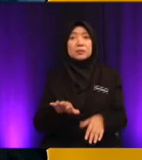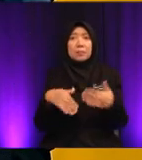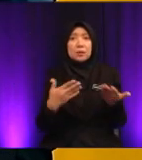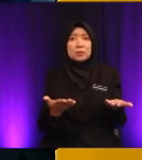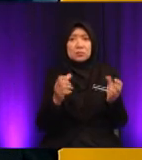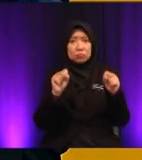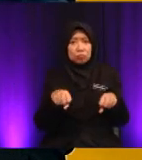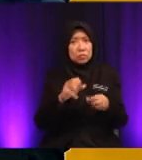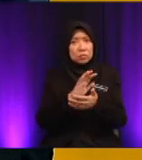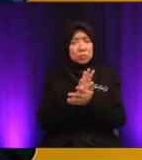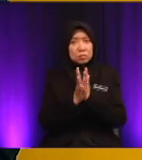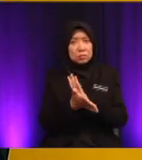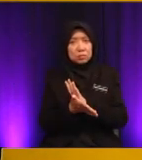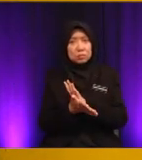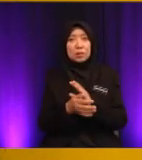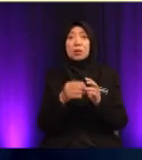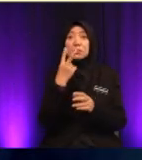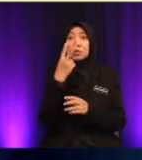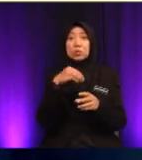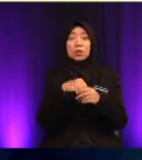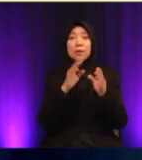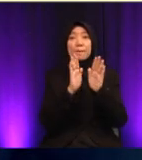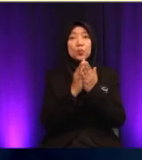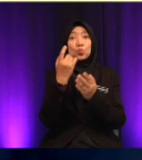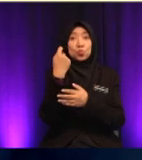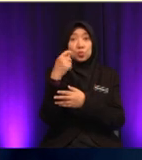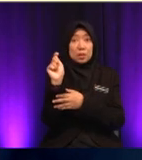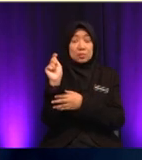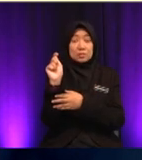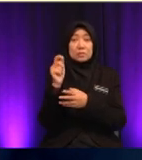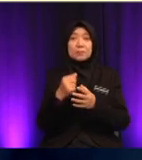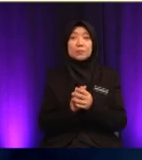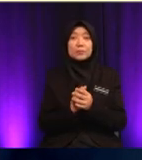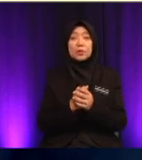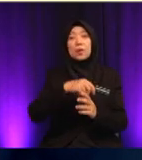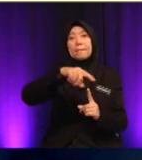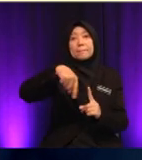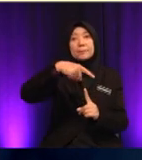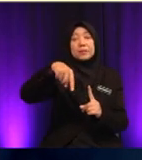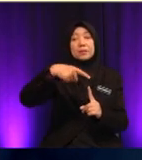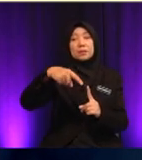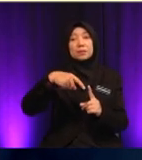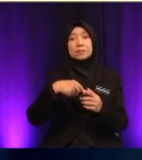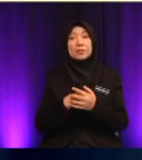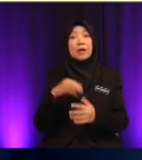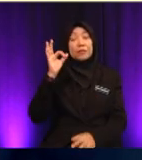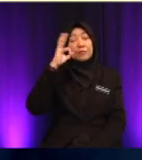kita tengok ini Ini adalah buku teks frekuensi semakin tinggi